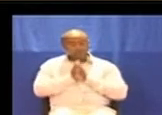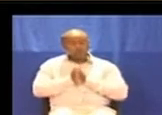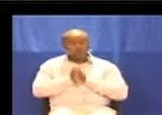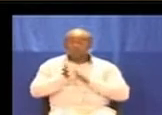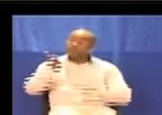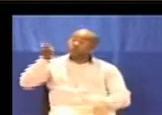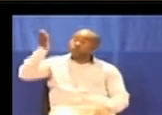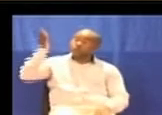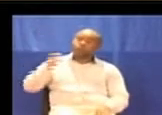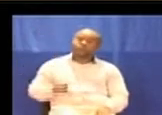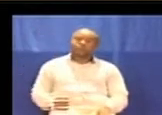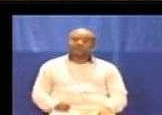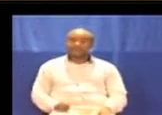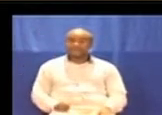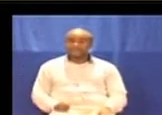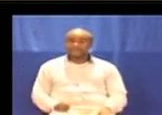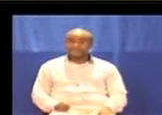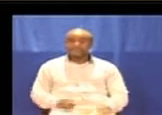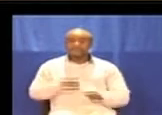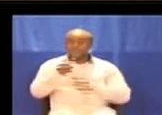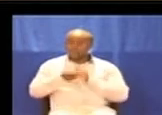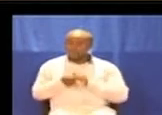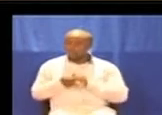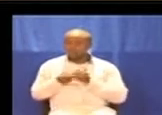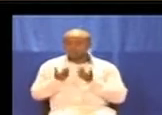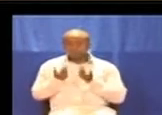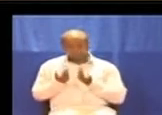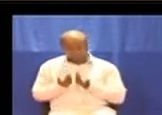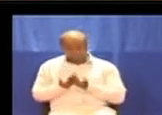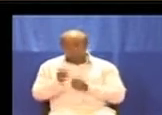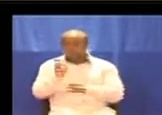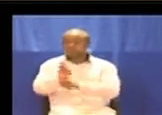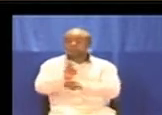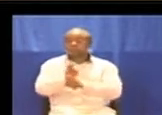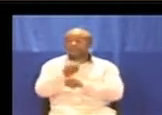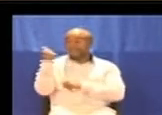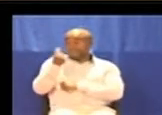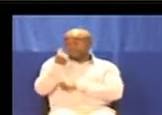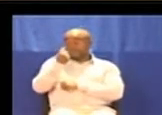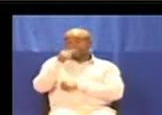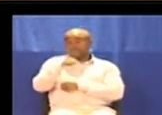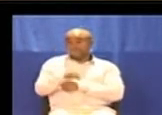Mungu aendelee kulilinda taifa hili kwa vile imeandikwa.